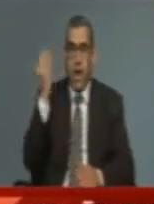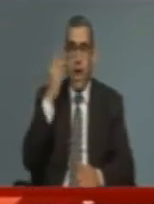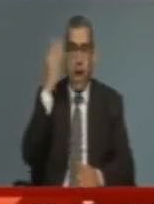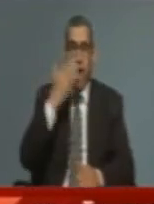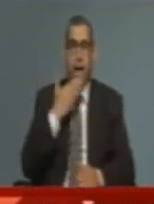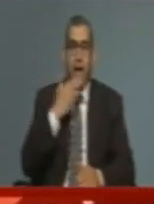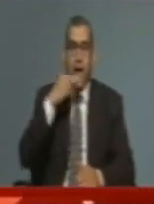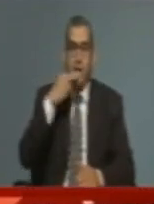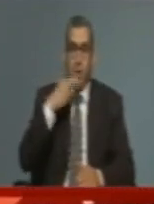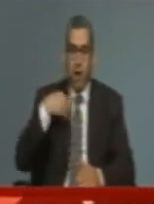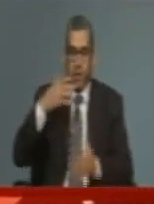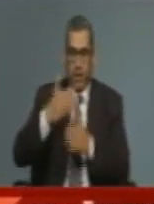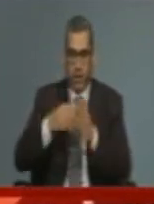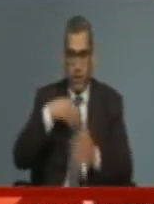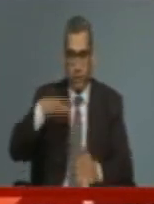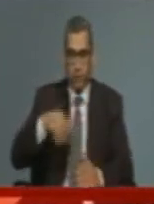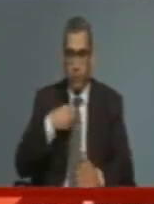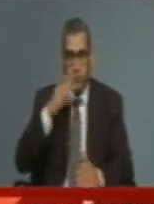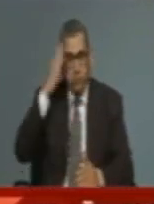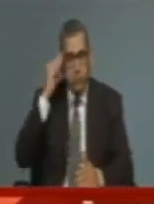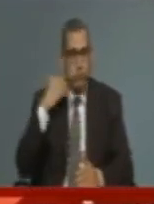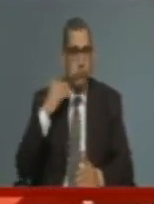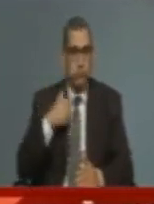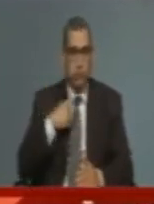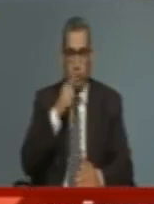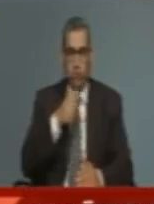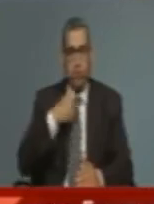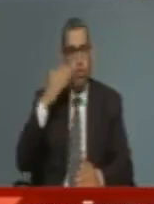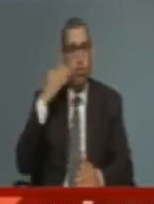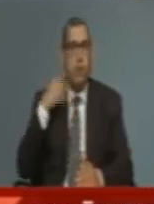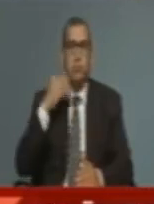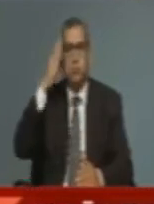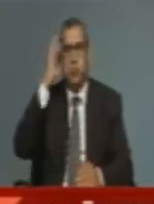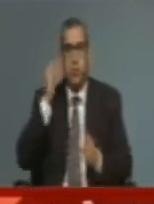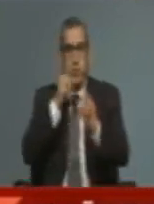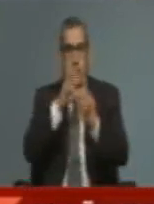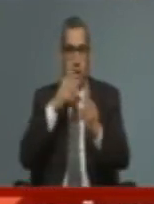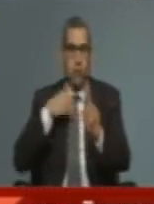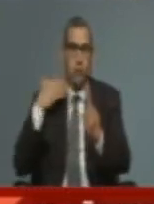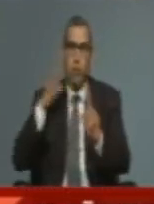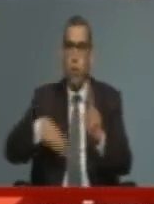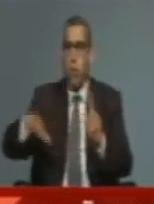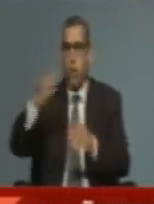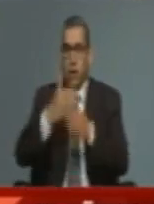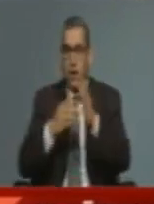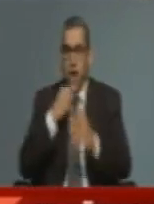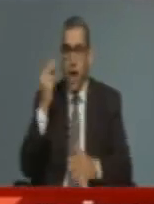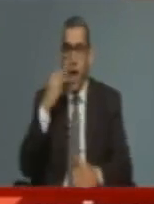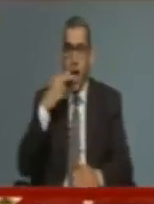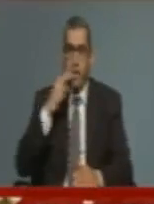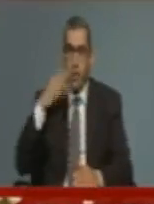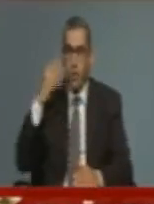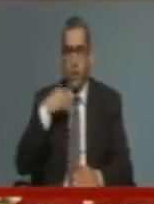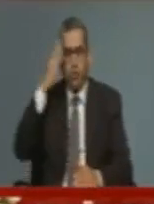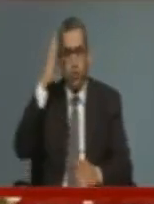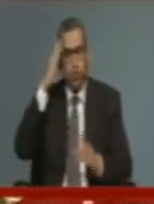في حي الأسمرات. أنا بشرف بيه في أي حتة أن أنا من حي الأسمرات، والبركة في حضرتك. طب أنا